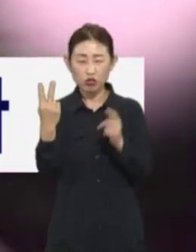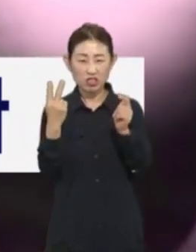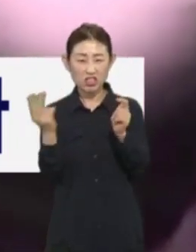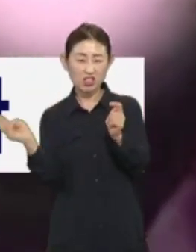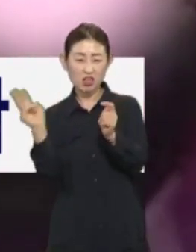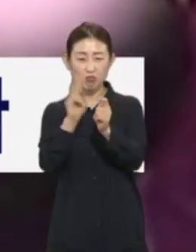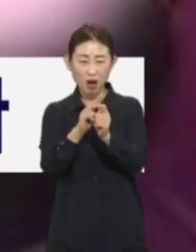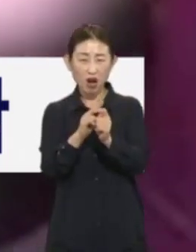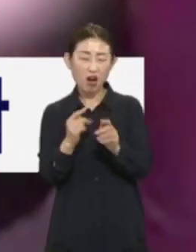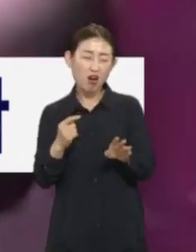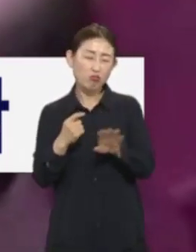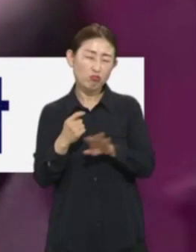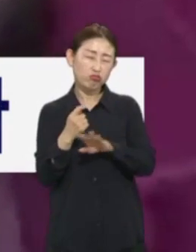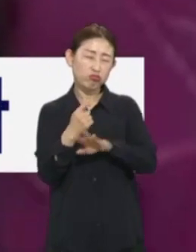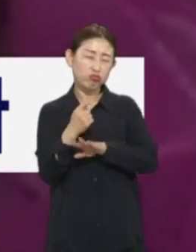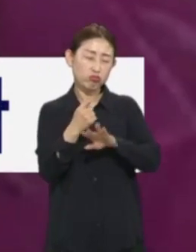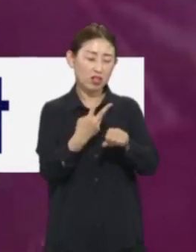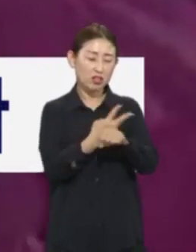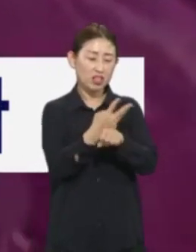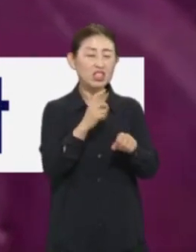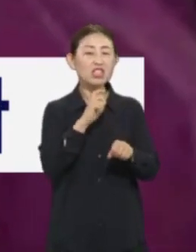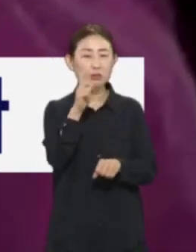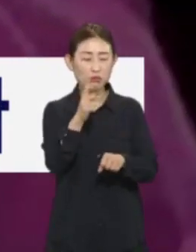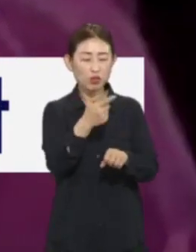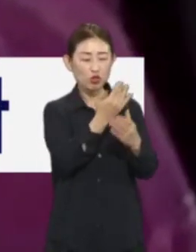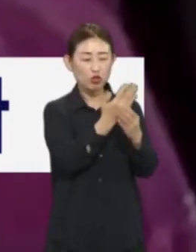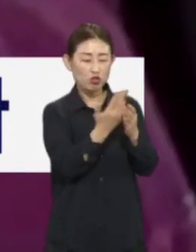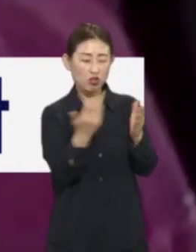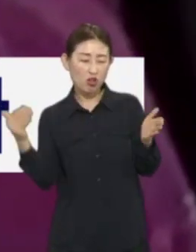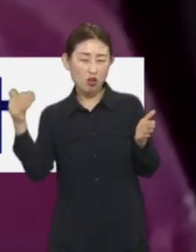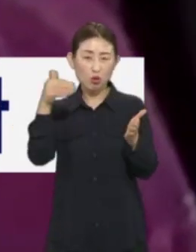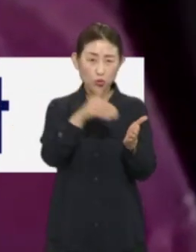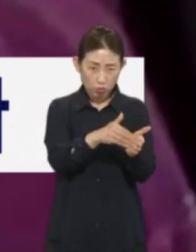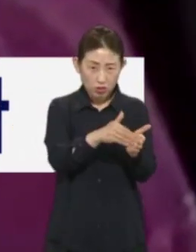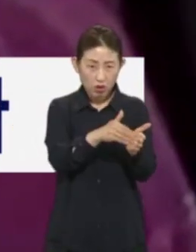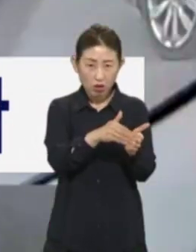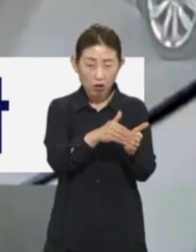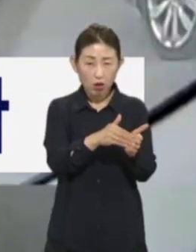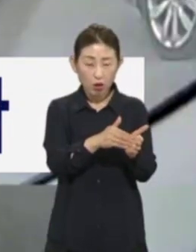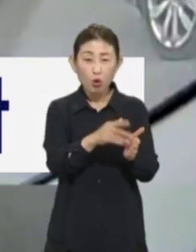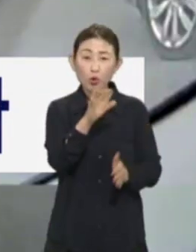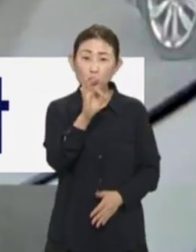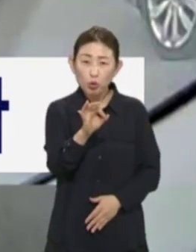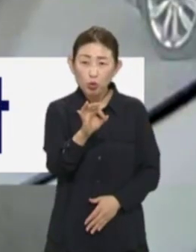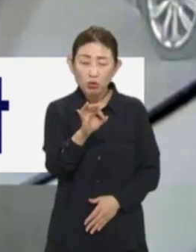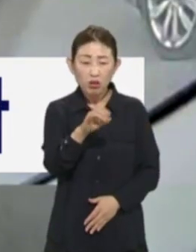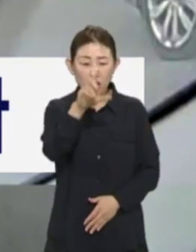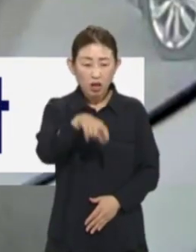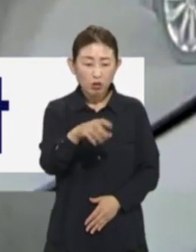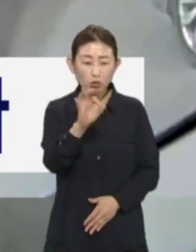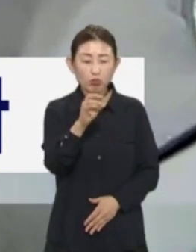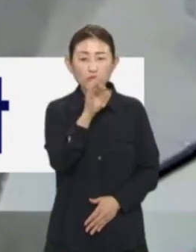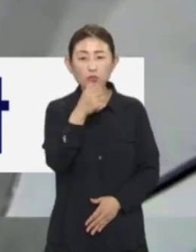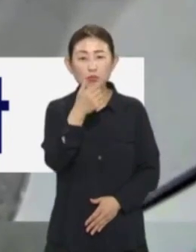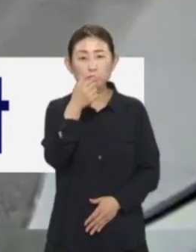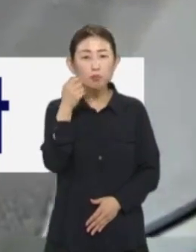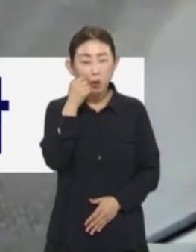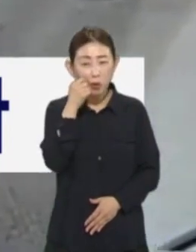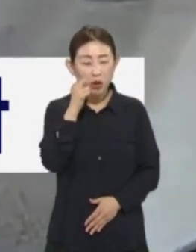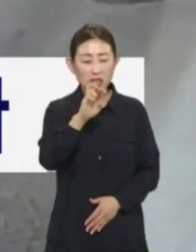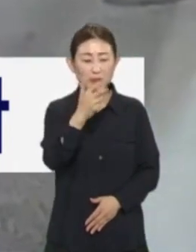여자 승객 2명은 3시간 10분에 걸쳐 대전 유성구 원내동까지 이동했지만 카드 잔액이 부족해 계좌로 택시